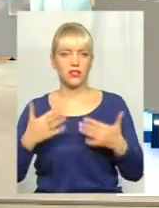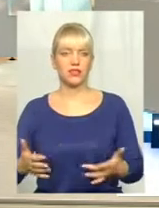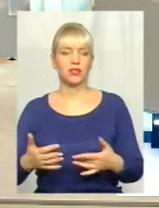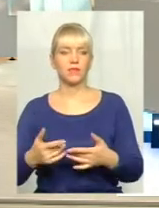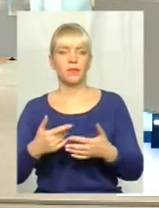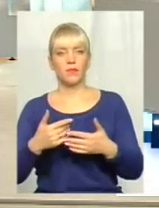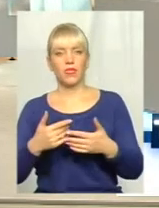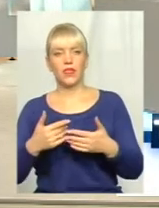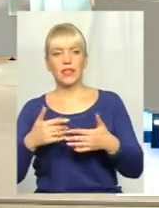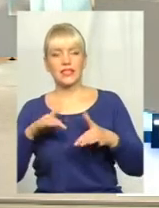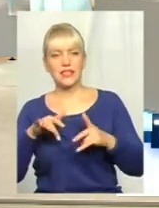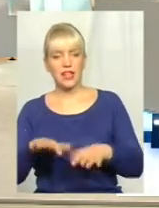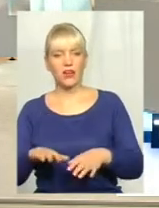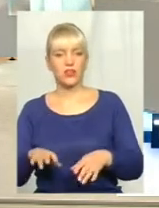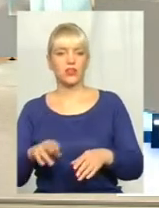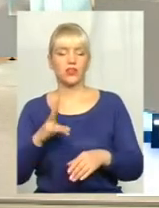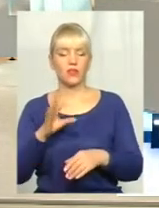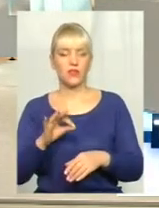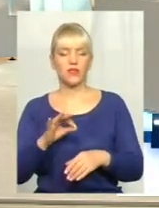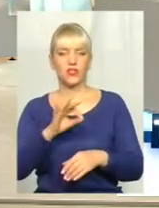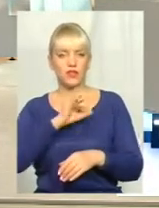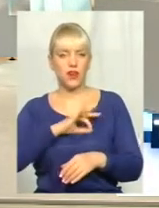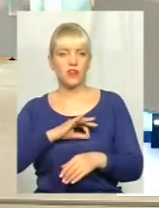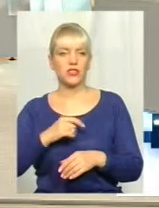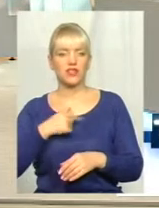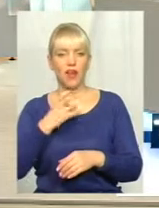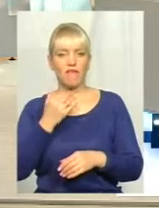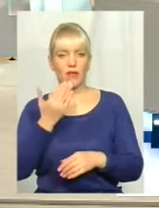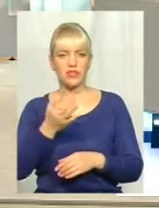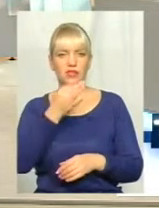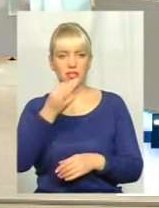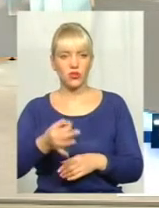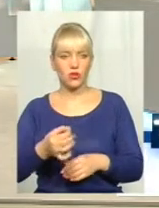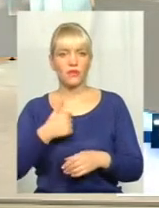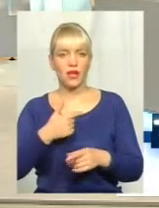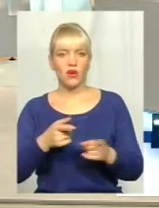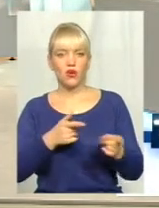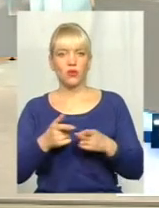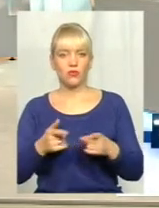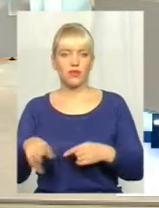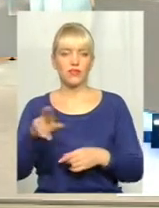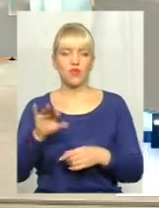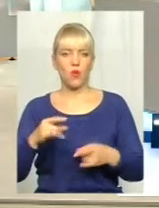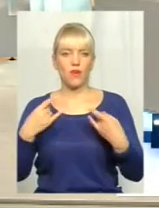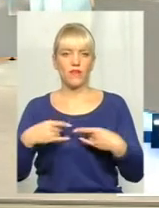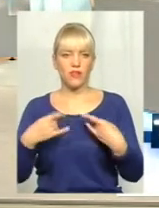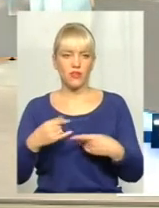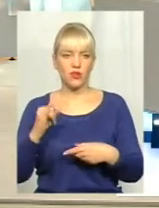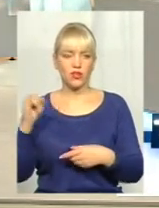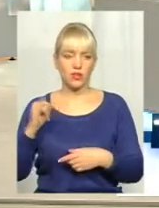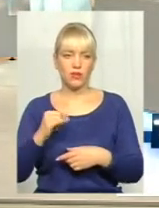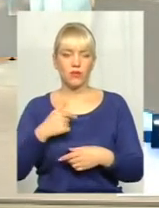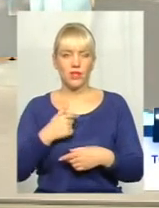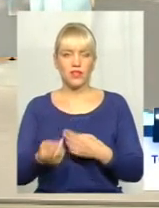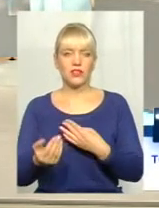інші там заходи впливу, не знаю, які вживаються. Але я скажу, от ми готувався до ефіру, і до